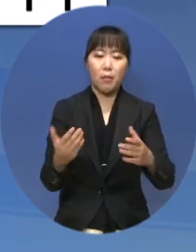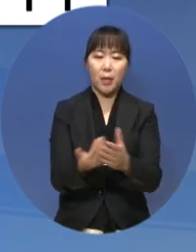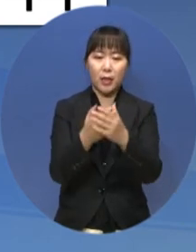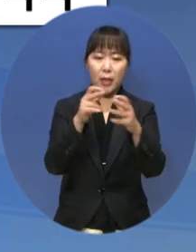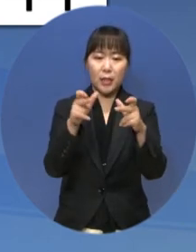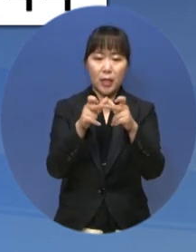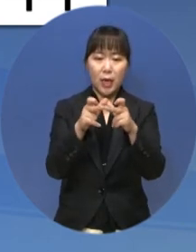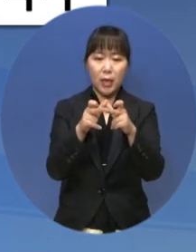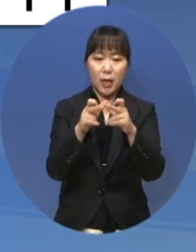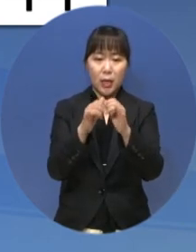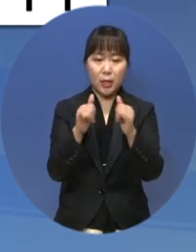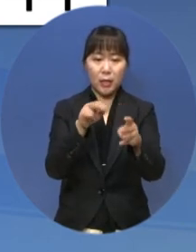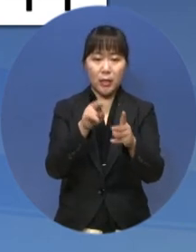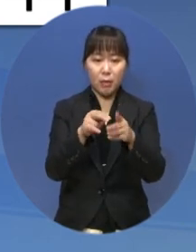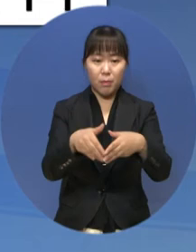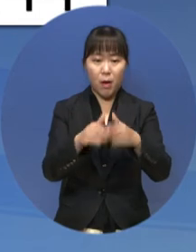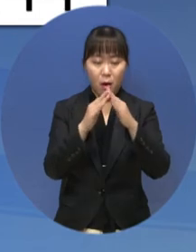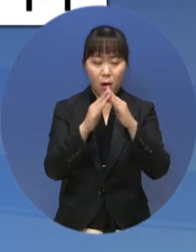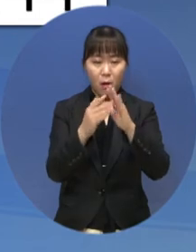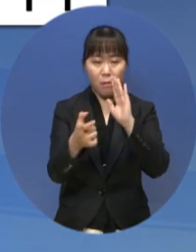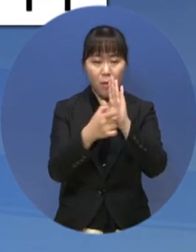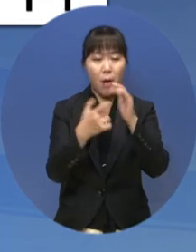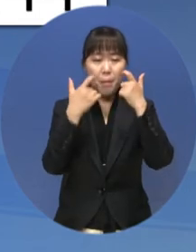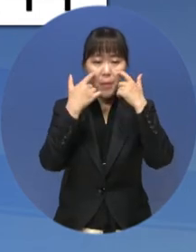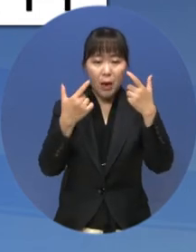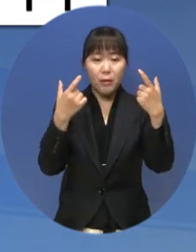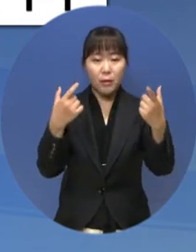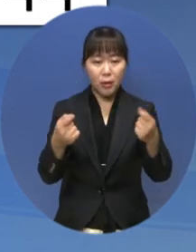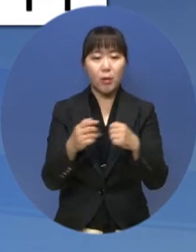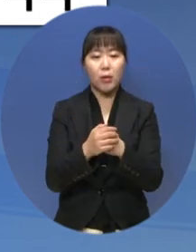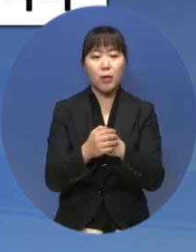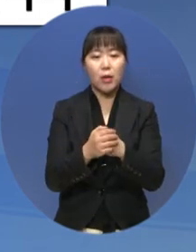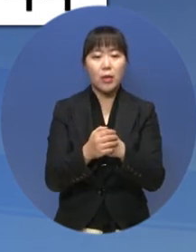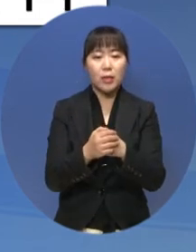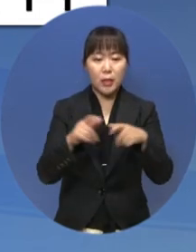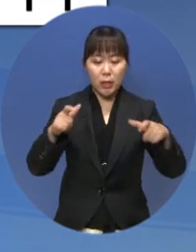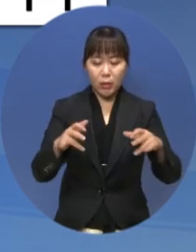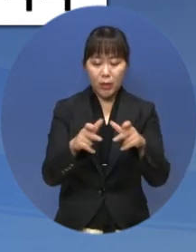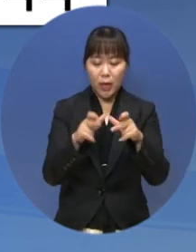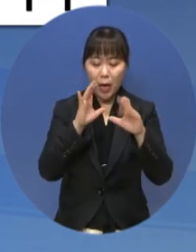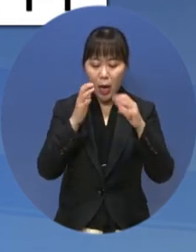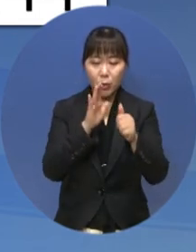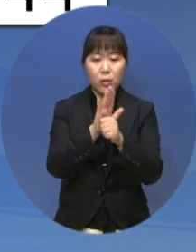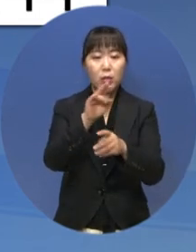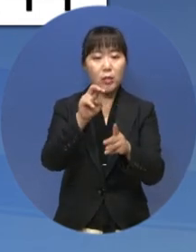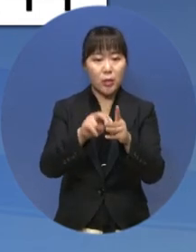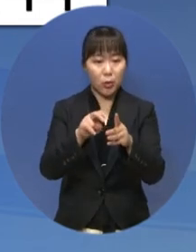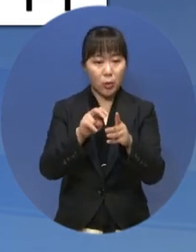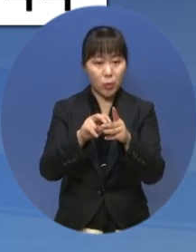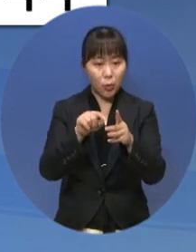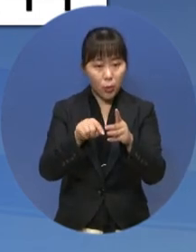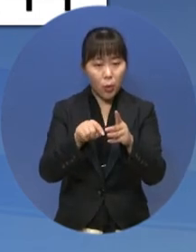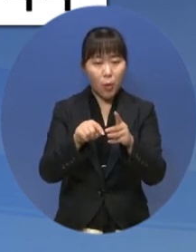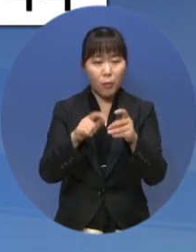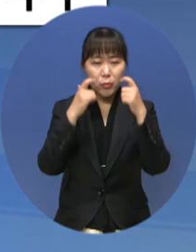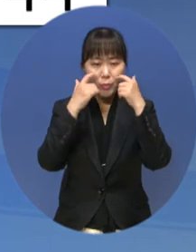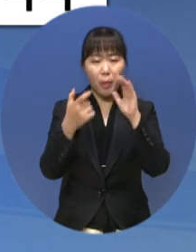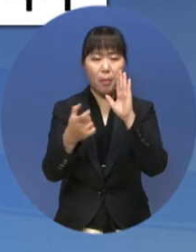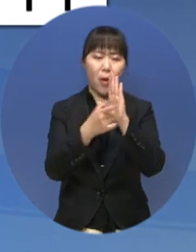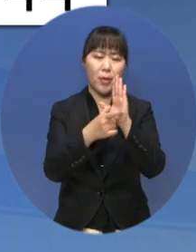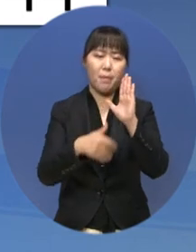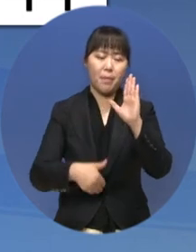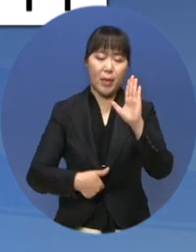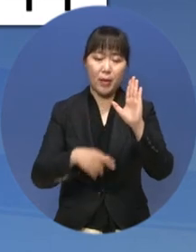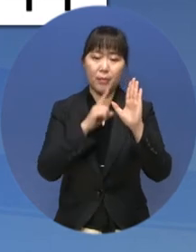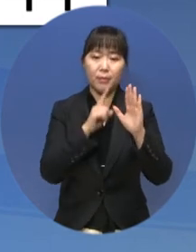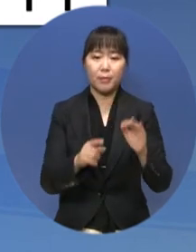지역발달장애인센터를 반드시 설치돼야 한다고 명시하고 있다며 이처럼 지역장애아동지원센터도 분명하게 명시할 필요성이